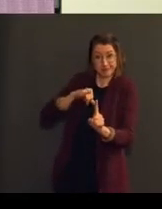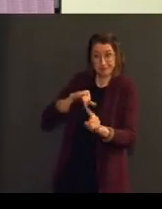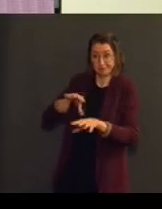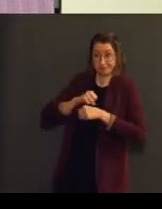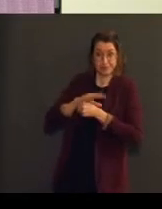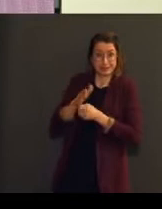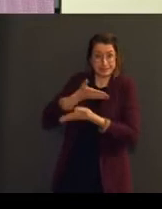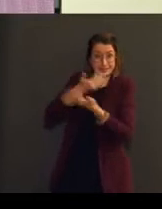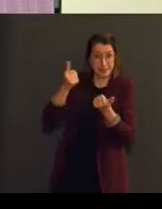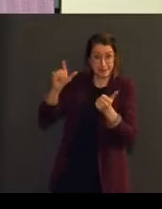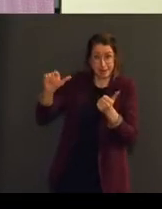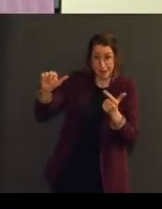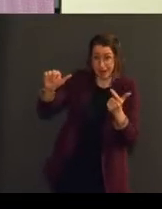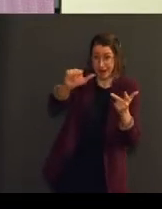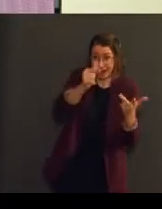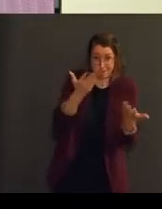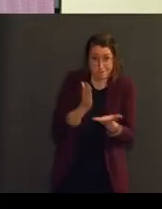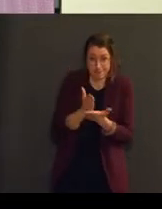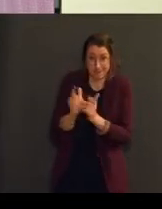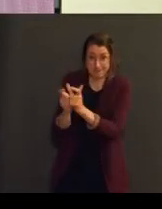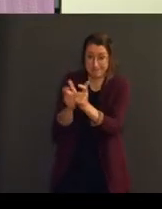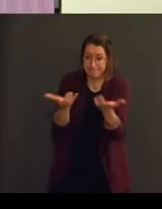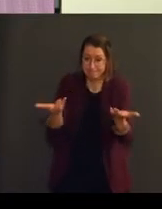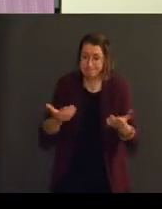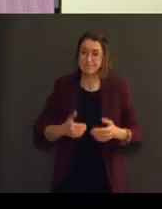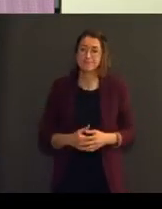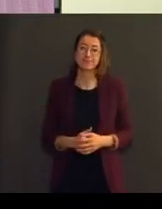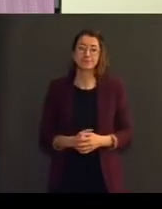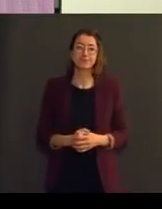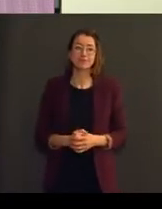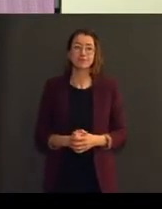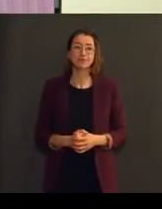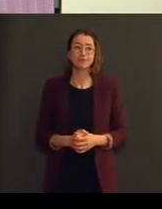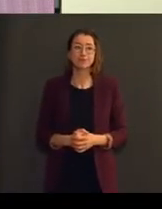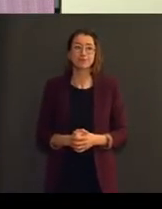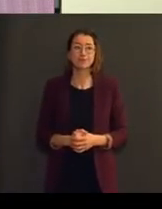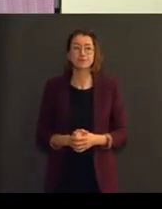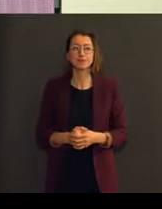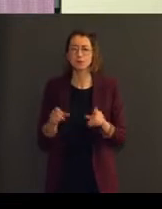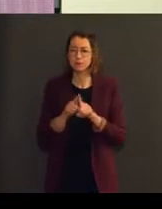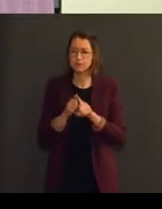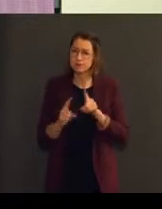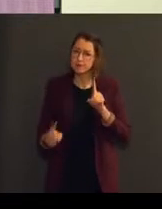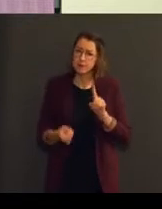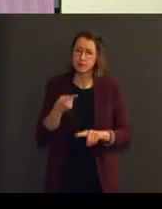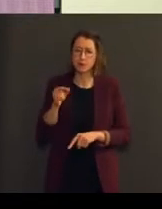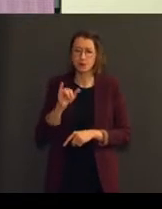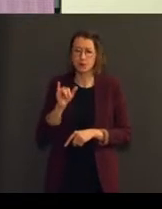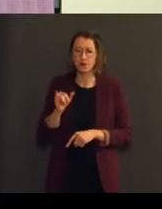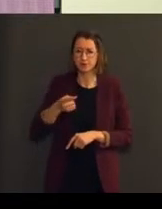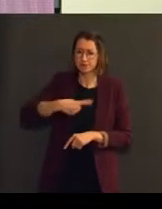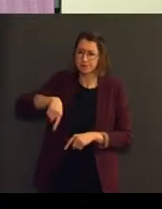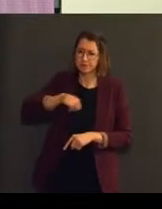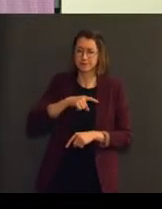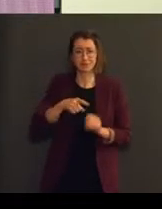là insister sur le fait que nous dépendons encore du fameux trépied qui est effectivement celui du testing,